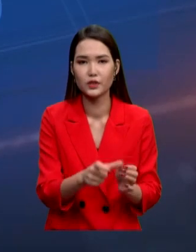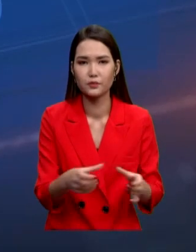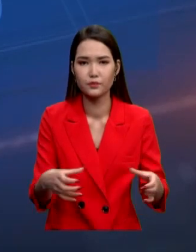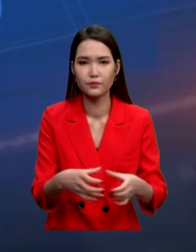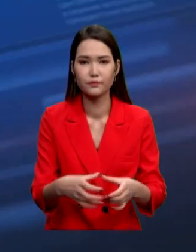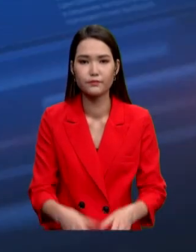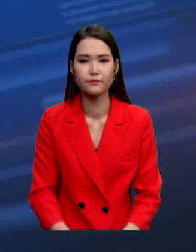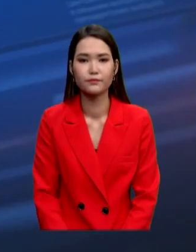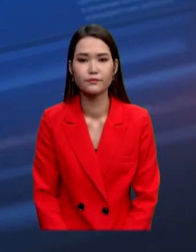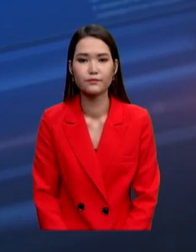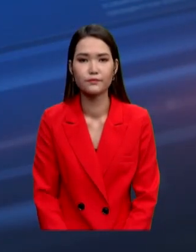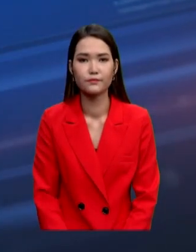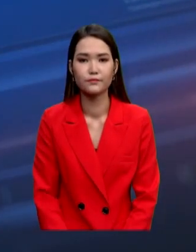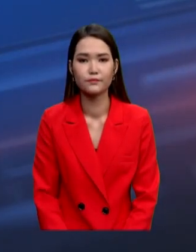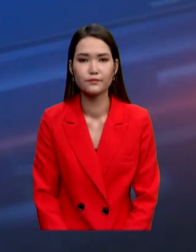партий.